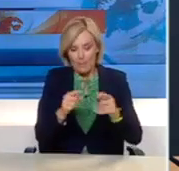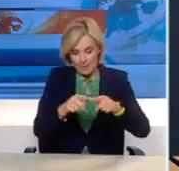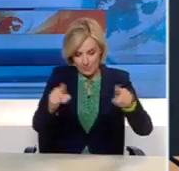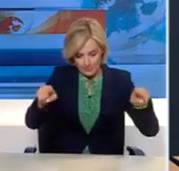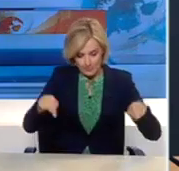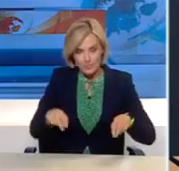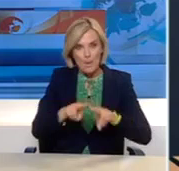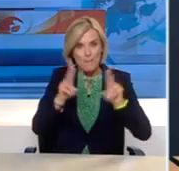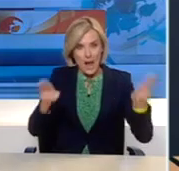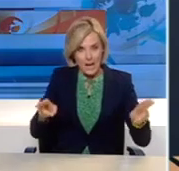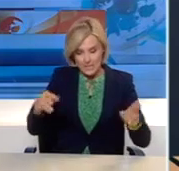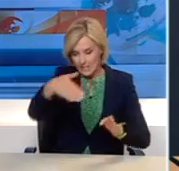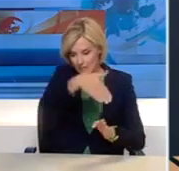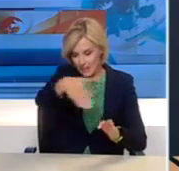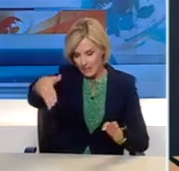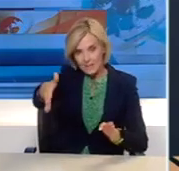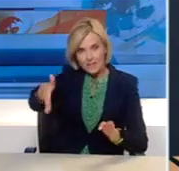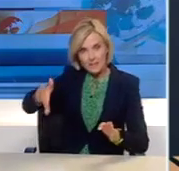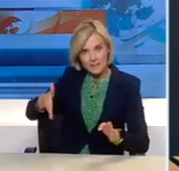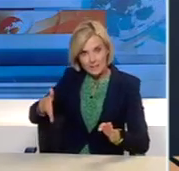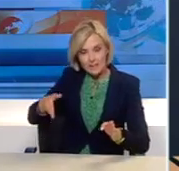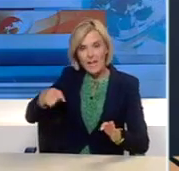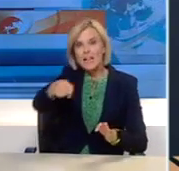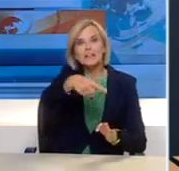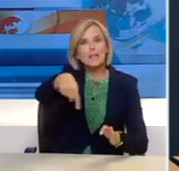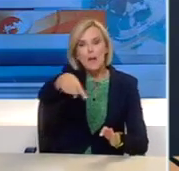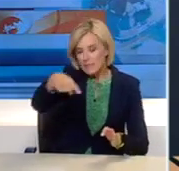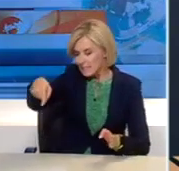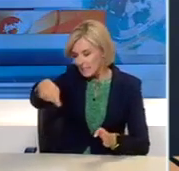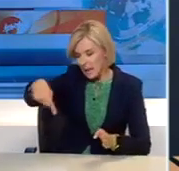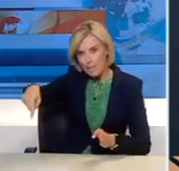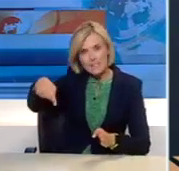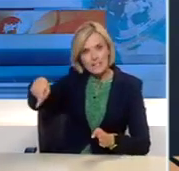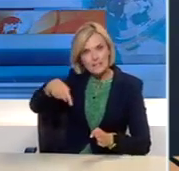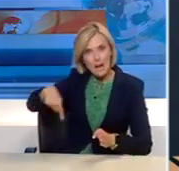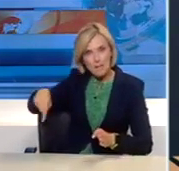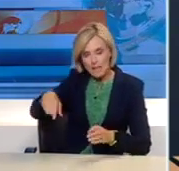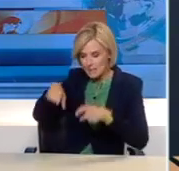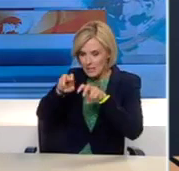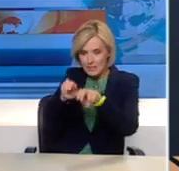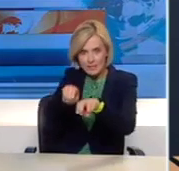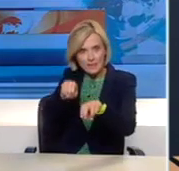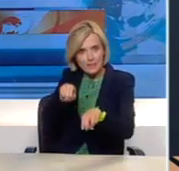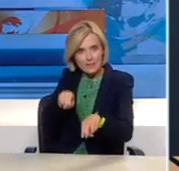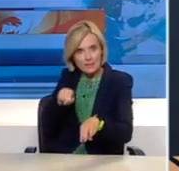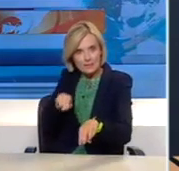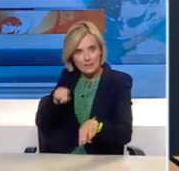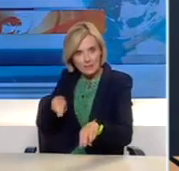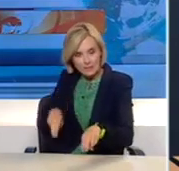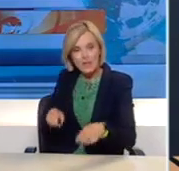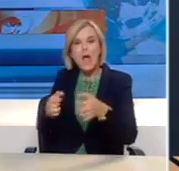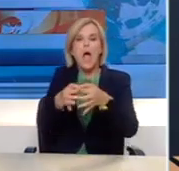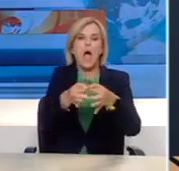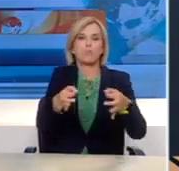χώρου με άνοιγμα σε επαφή με υπαίθριο εξωτερικό χώρο ή αίθριο. Καθορίζεται ως ελάχιστη απόσταση μεταξύ τραπεζιών σύμφωνα με τη διάταξη